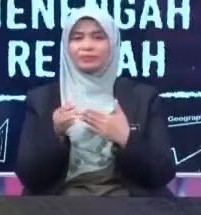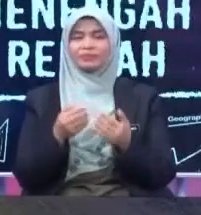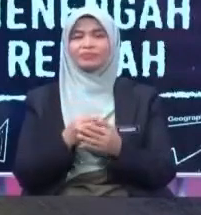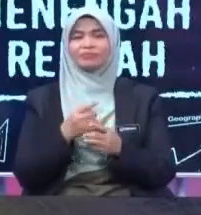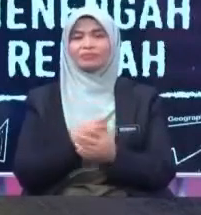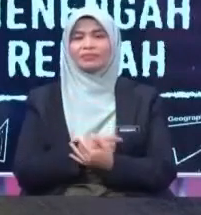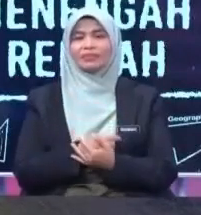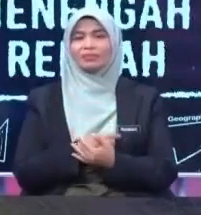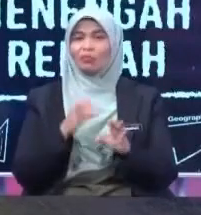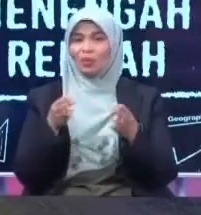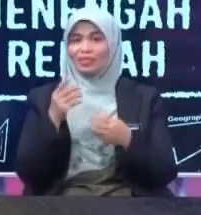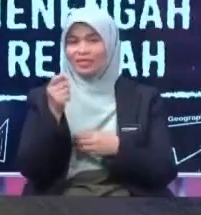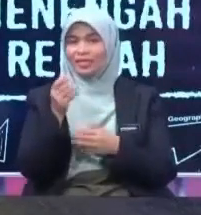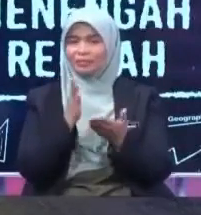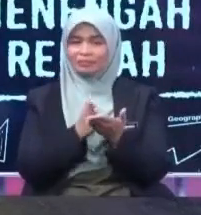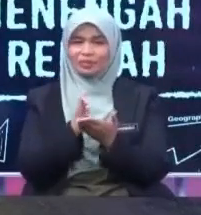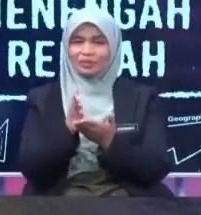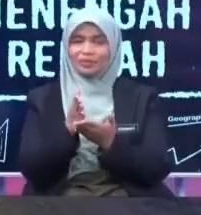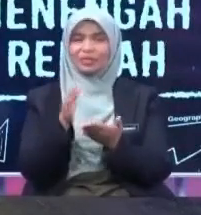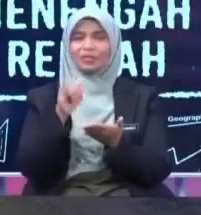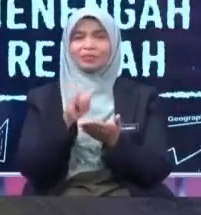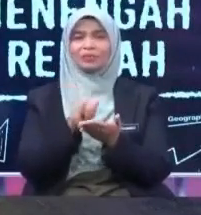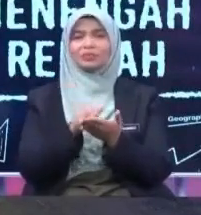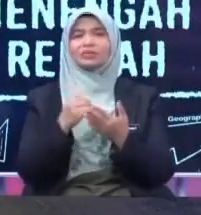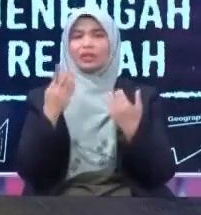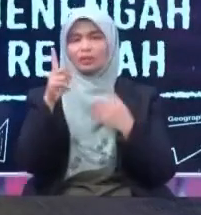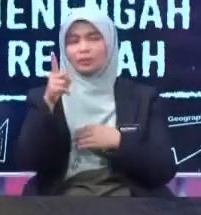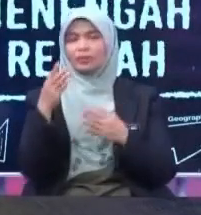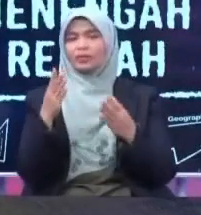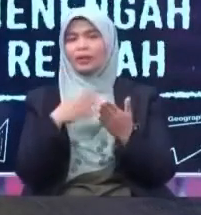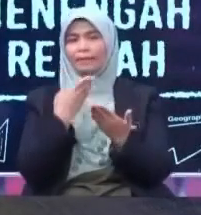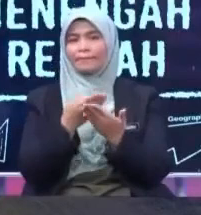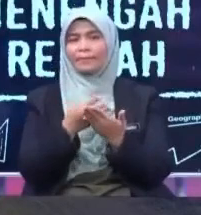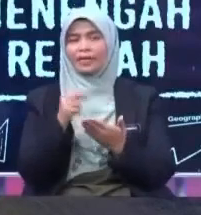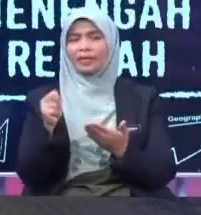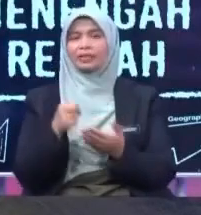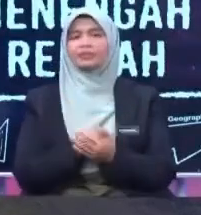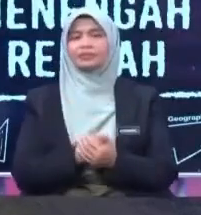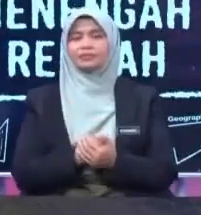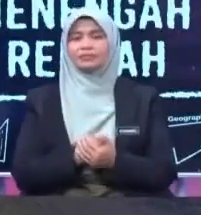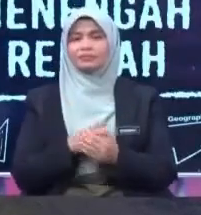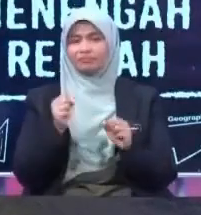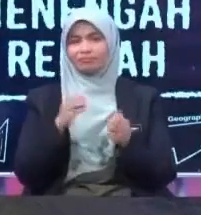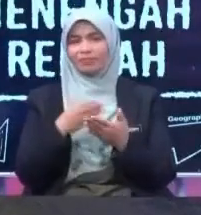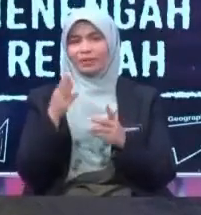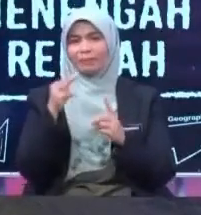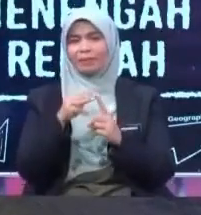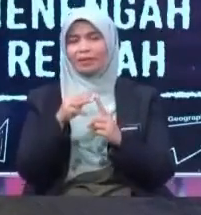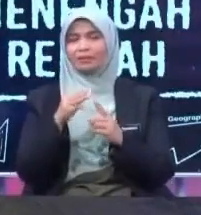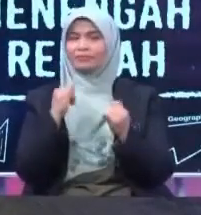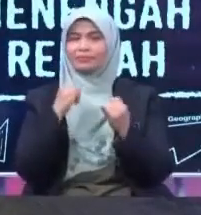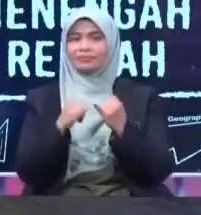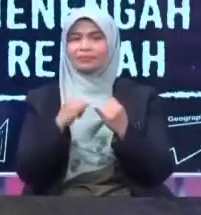Ustazah. Betul. Buat sikit tapi berterusan. Ya, itu pun kebaikan juga. Jadi kita boleh bagi markah juga untuk Auni. Baik. Dan yang terakhir